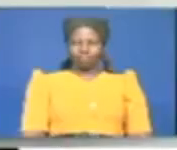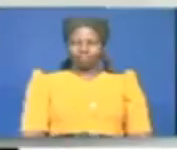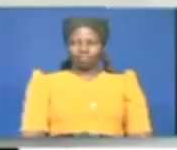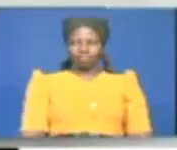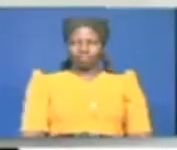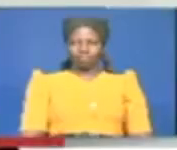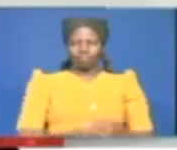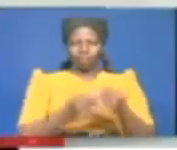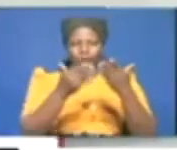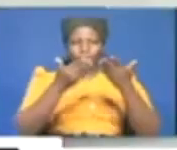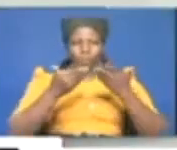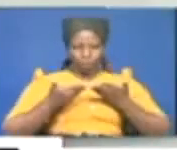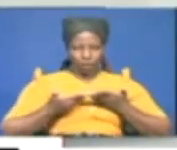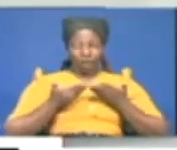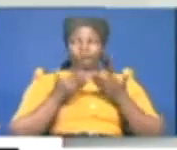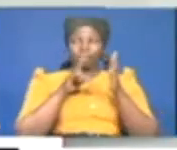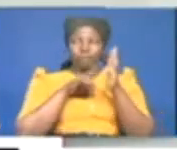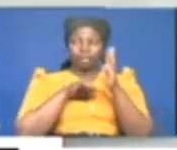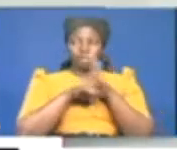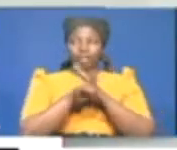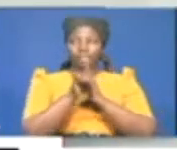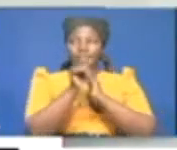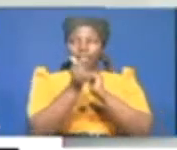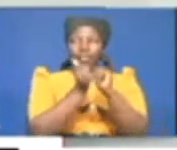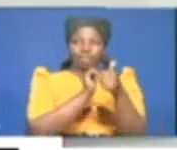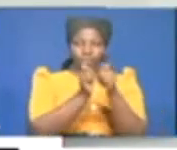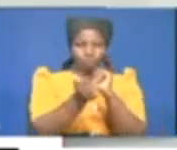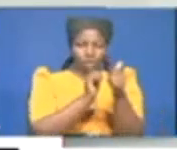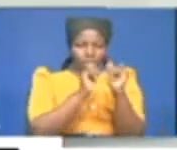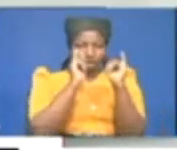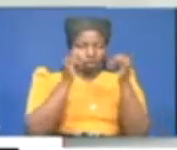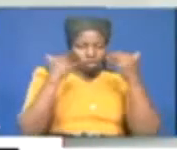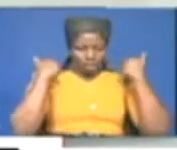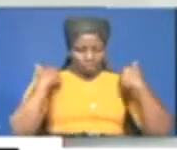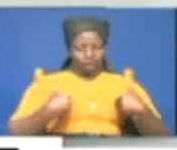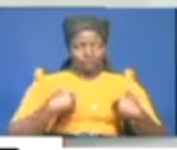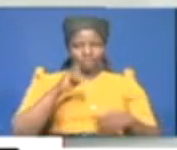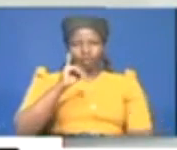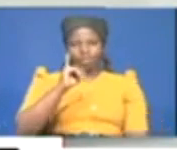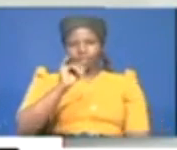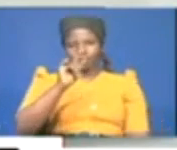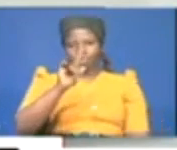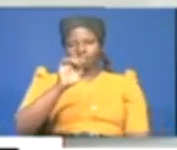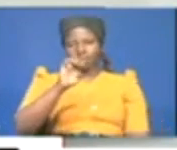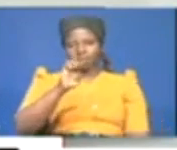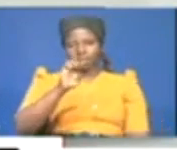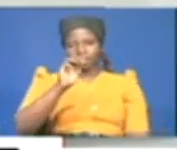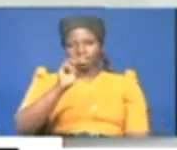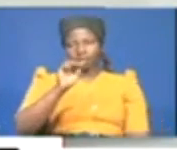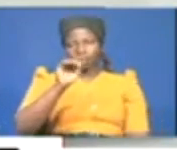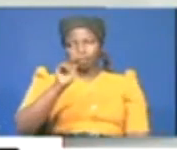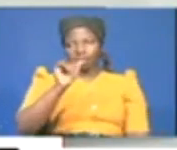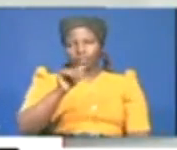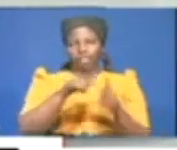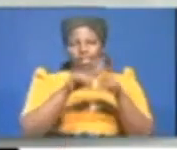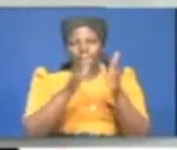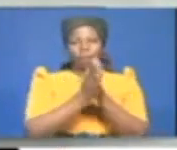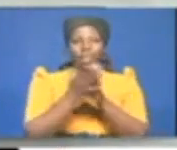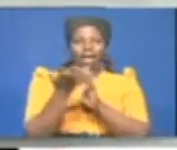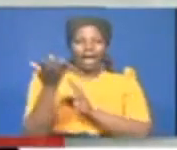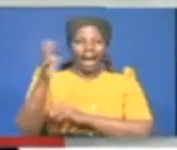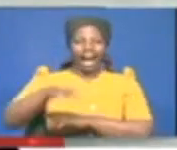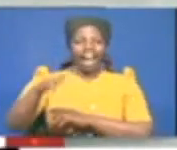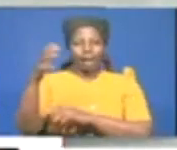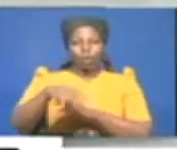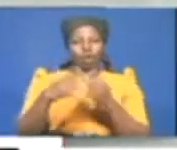Na mkaribu sasa katika dira ya magwiji michezo, mimi ni Art I Lemoka. Tuanze na taarifa kuhusiana na handball, ambapo Young